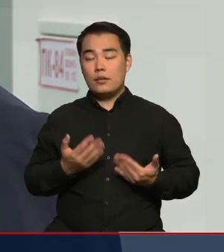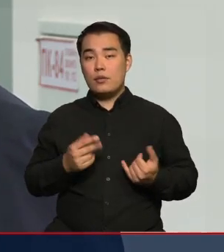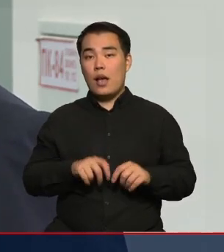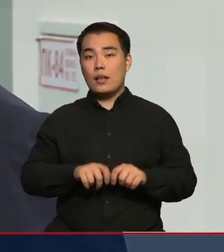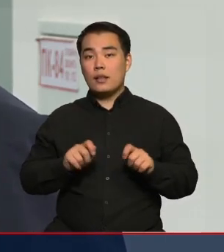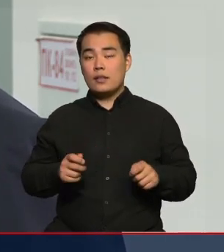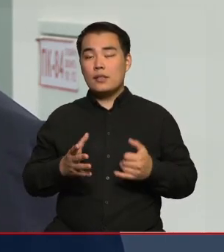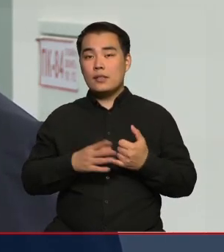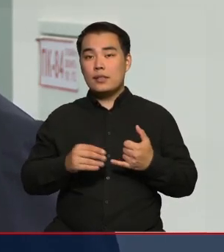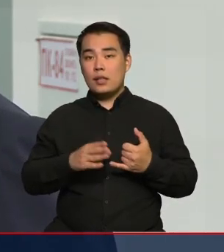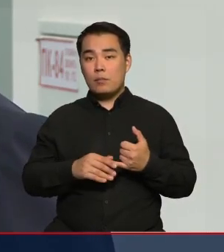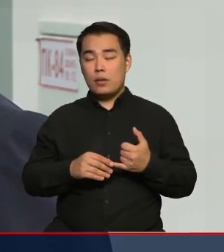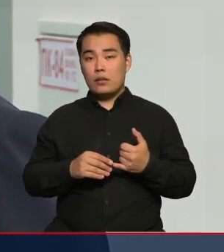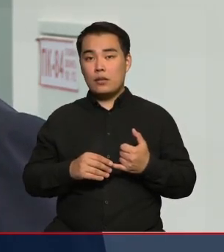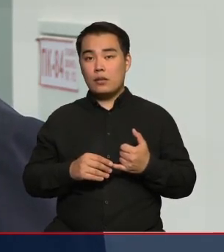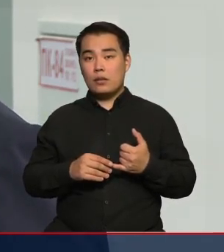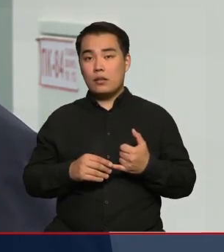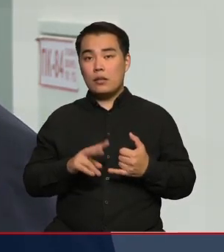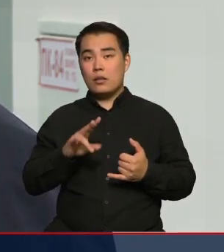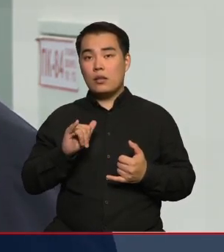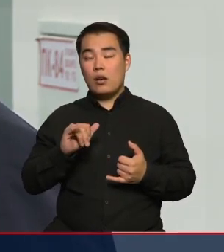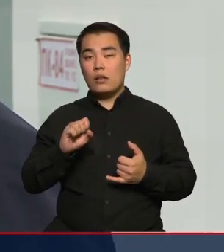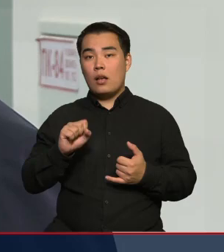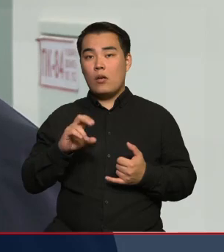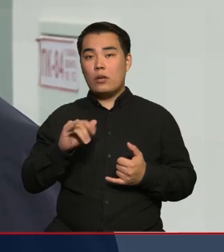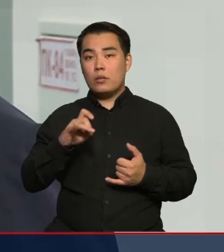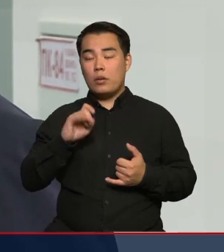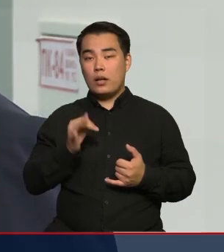реализация земельного участка на урубамба